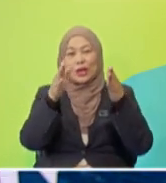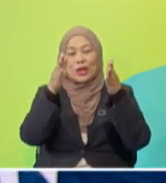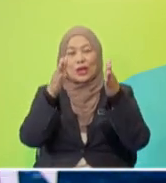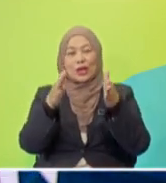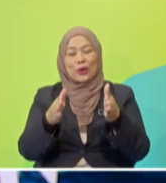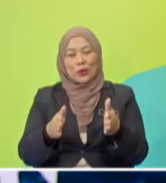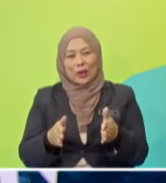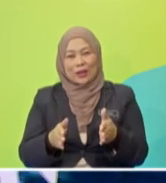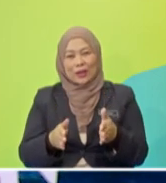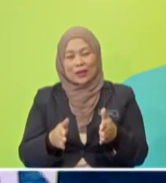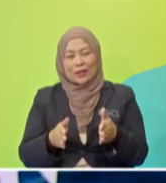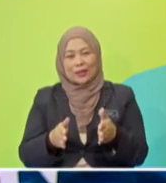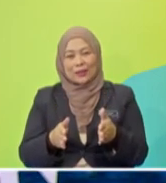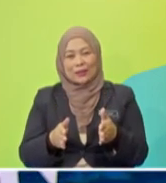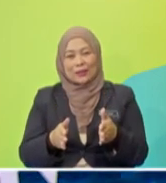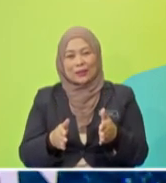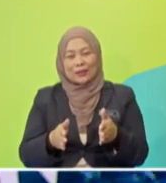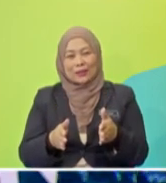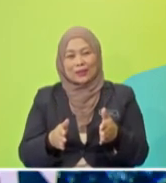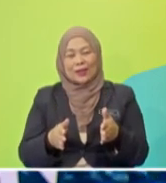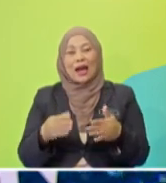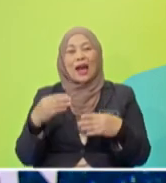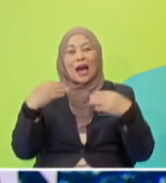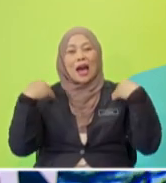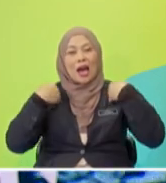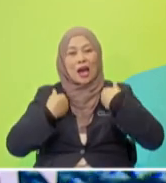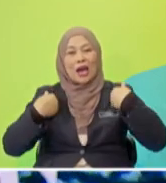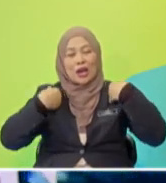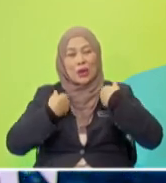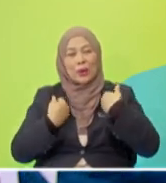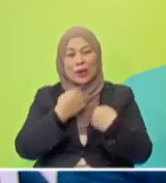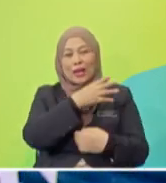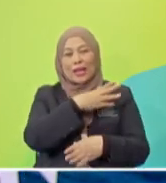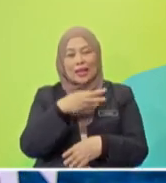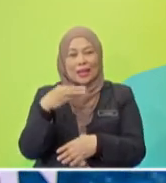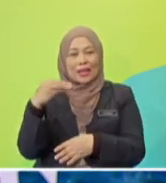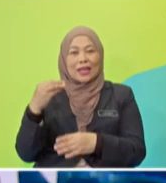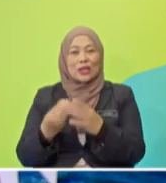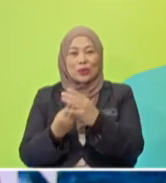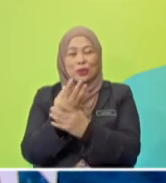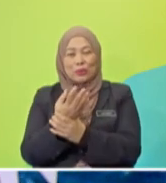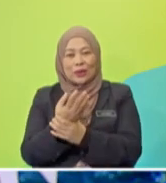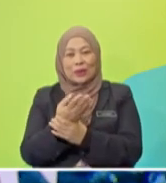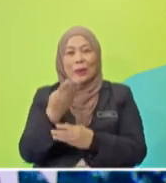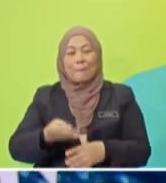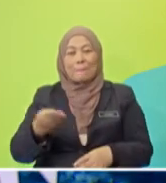Oke ini manusia ini adalah hewan dan ini adalah tumbuhan dari bentuk kehidupan